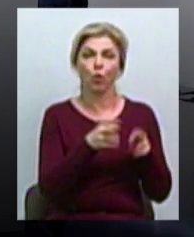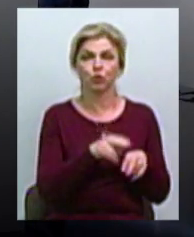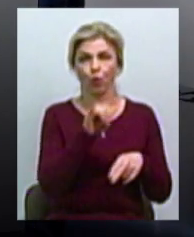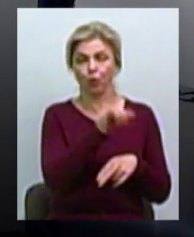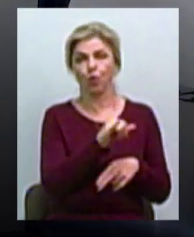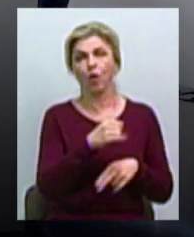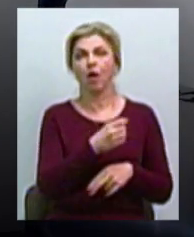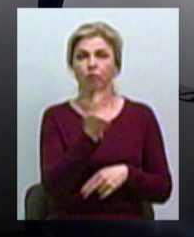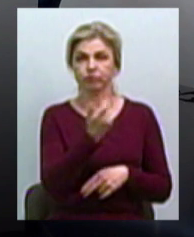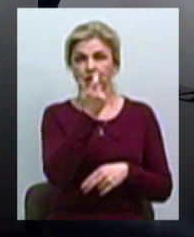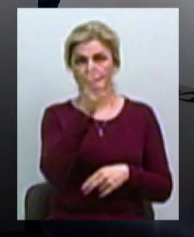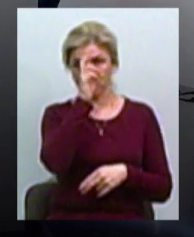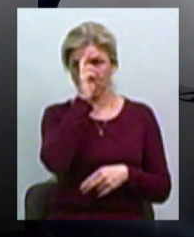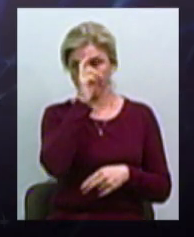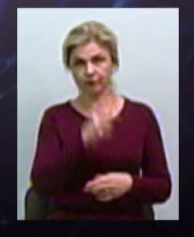власності держави зараз.